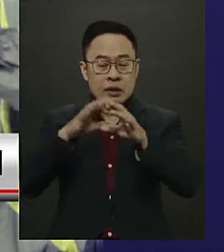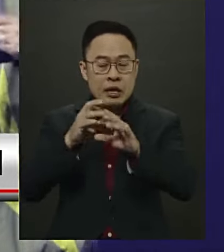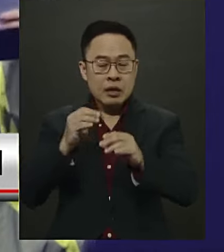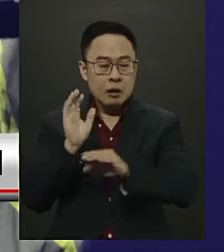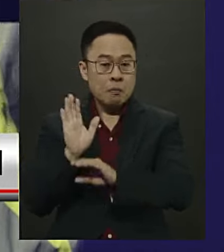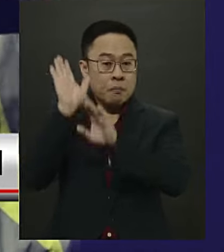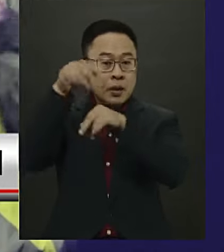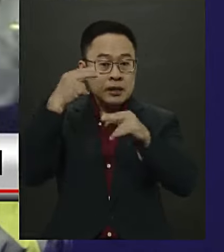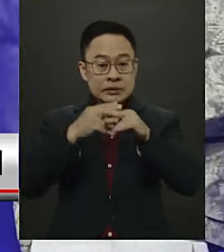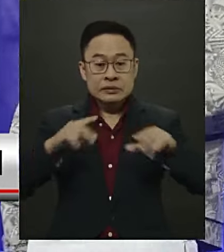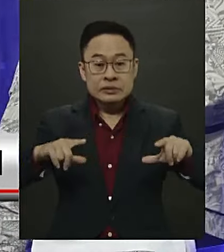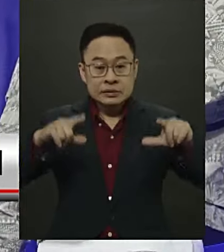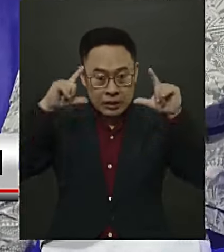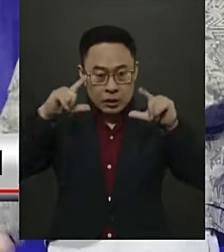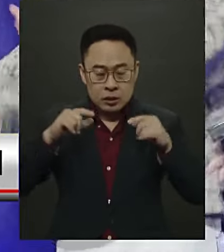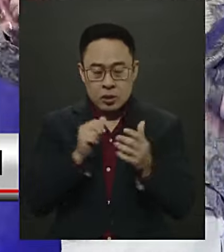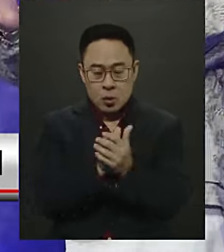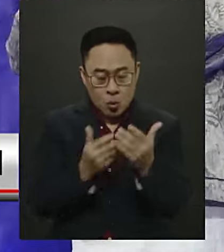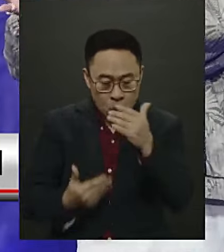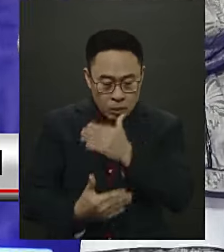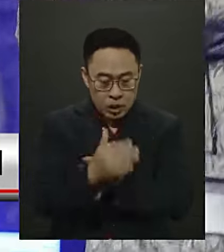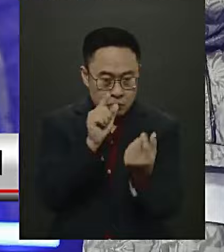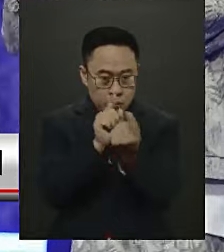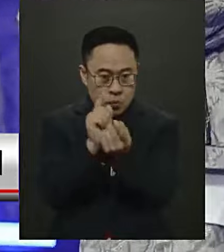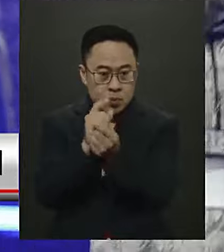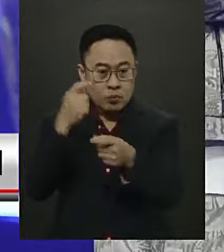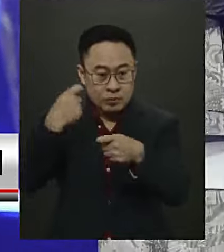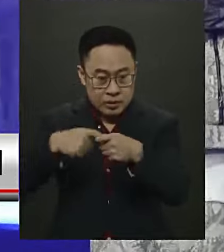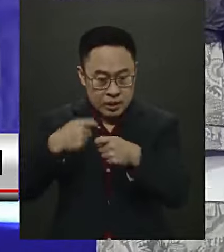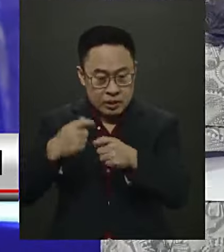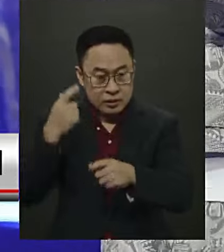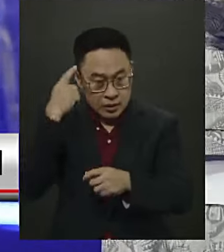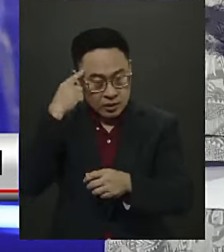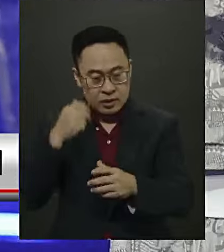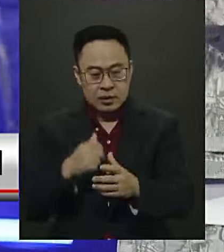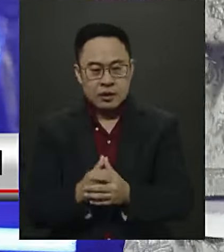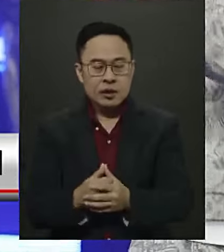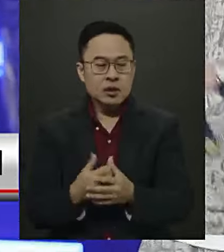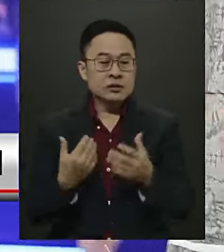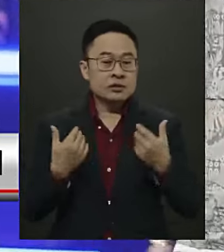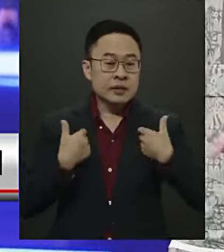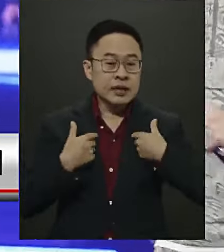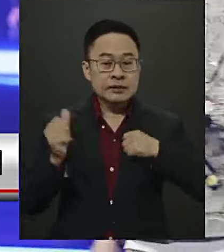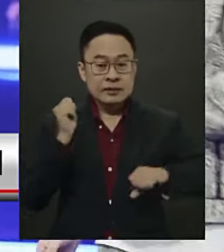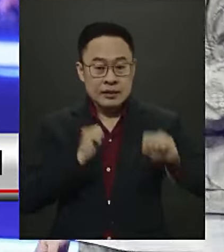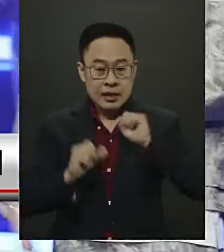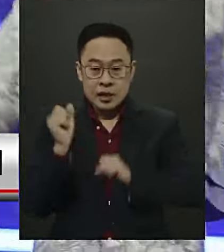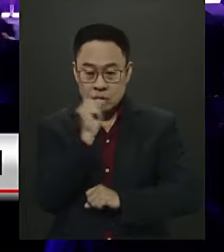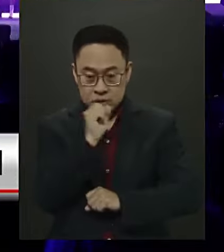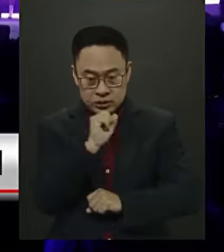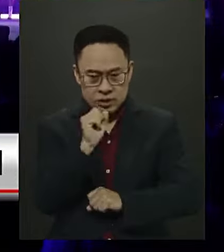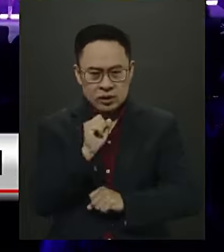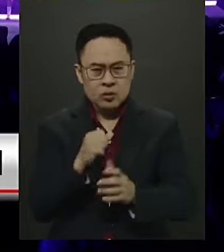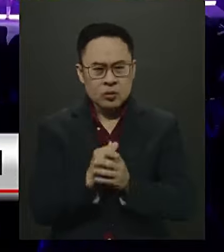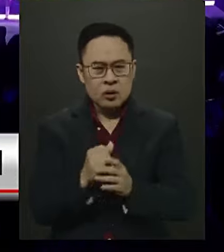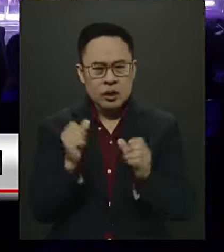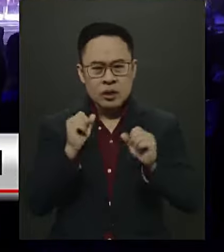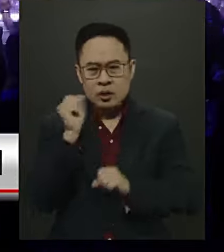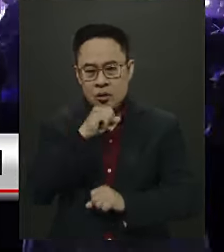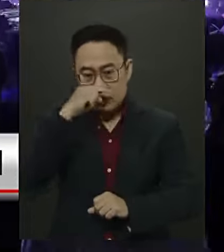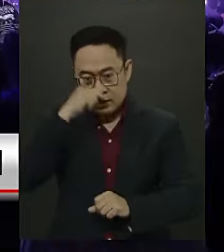บได้เจอกันแบบใกล้ชิดอย่างพี่เวไทเทเนียมก็ไปร่วมเล่นคอนเสิร์ตภายในงานด้วยนะคะแล้วก็โชว์คอลเลกชัน